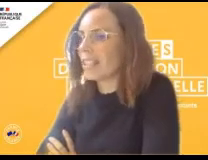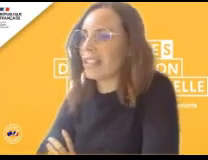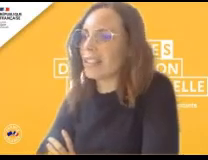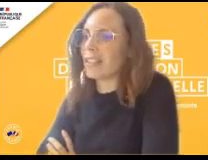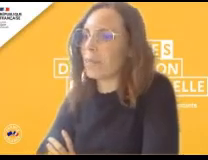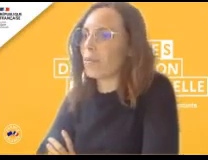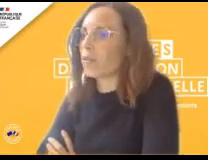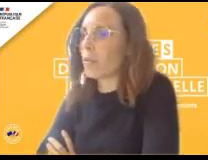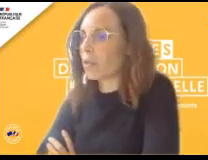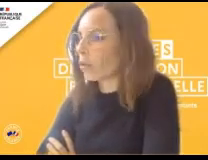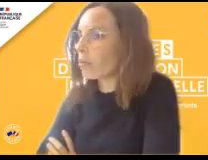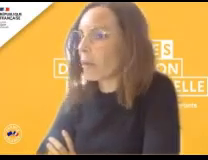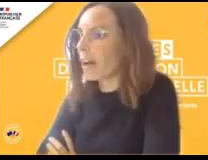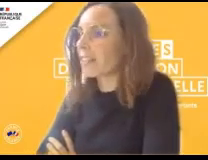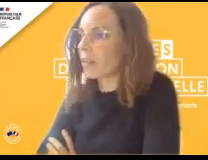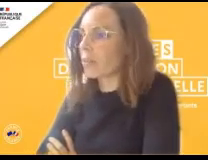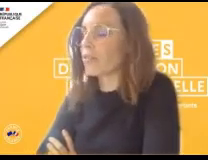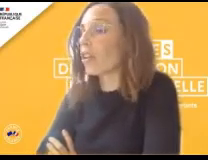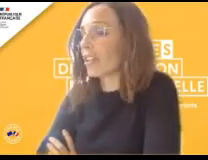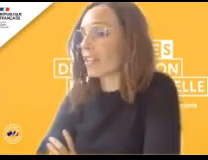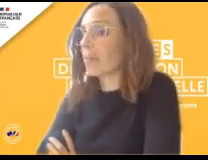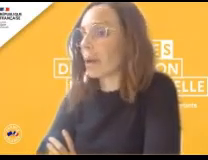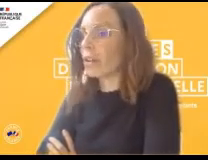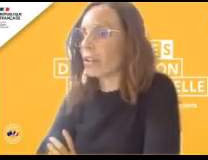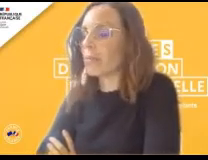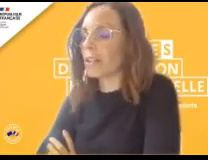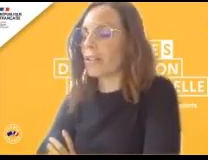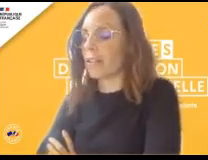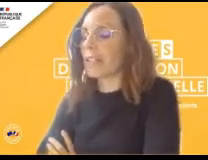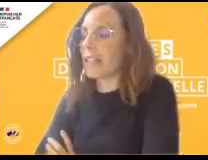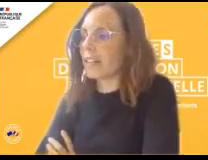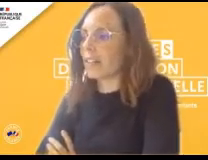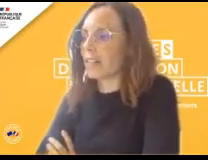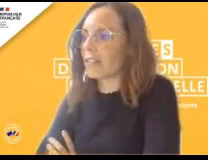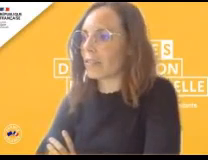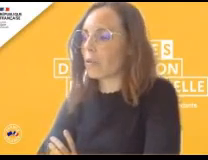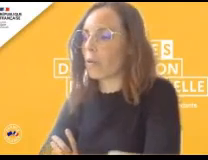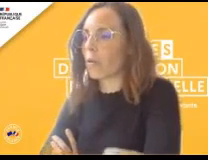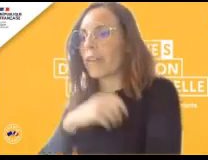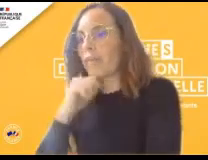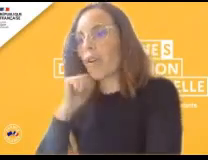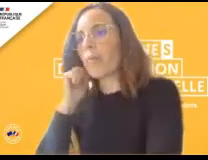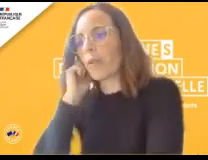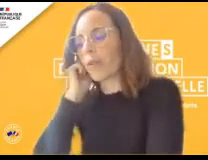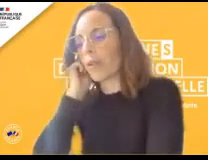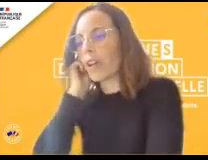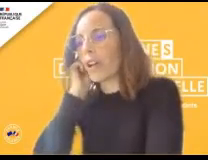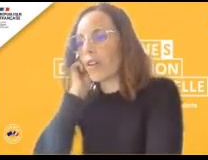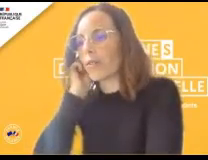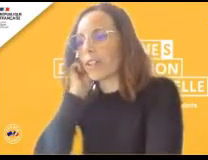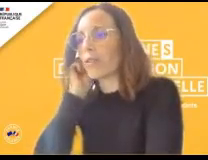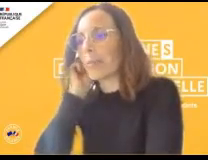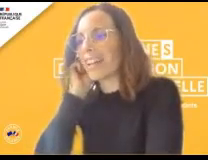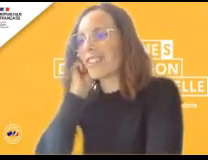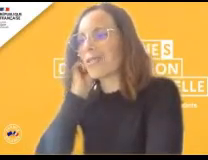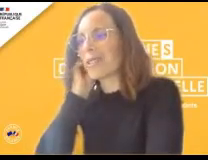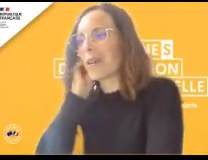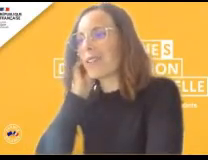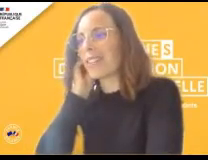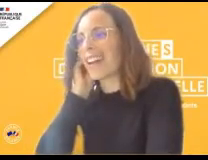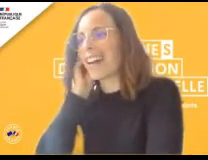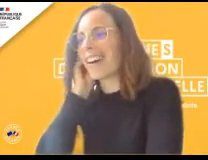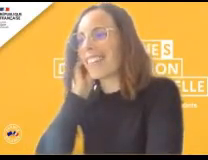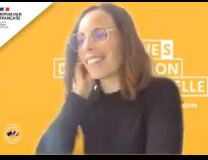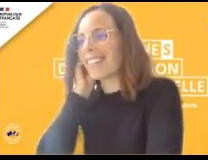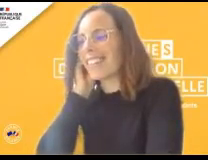région pour les demandeurs d'emploi, par exemple. C'est un exemple parmi d'autres, mais c'est vrai qu'on informe de la présence de